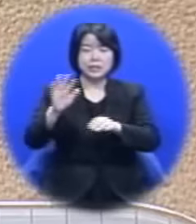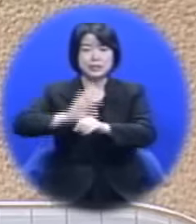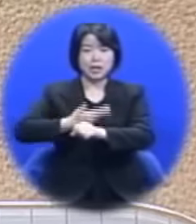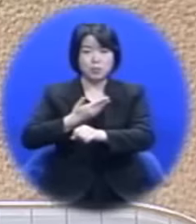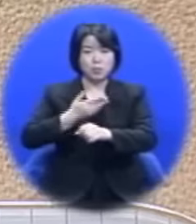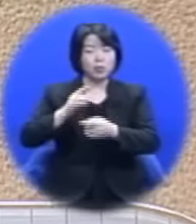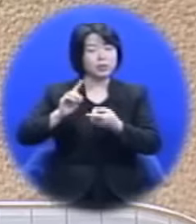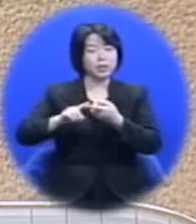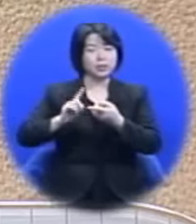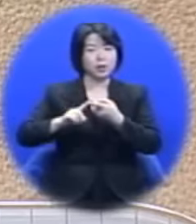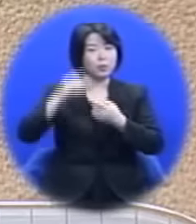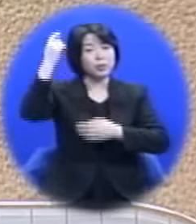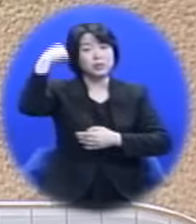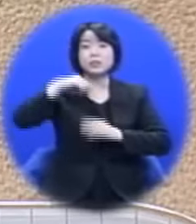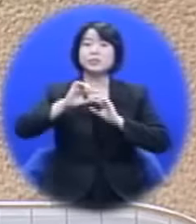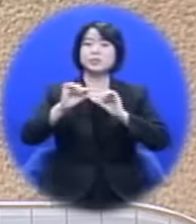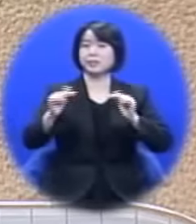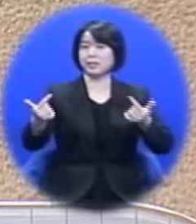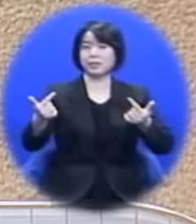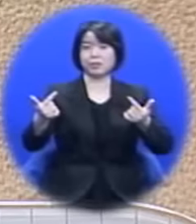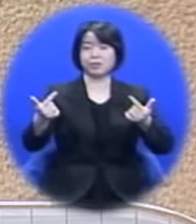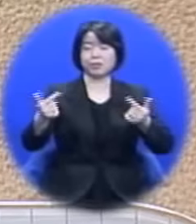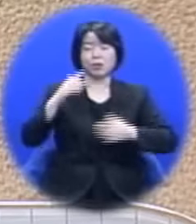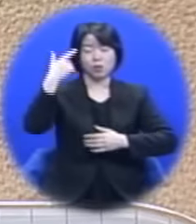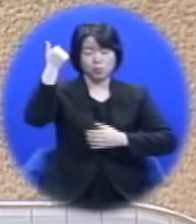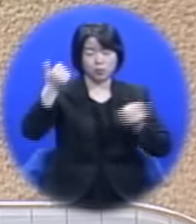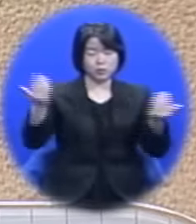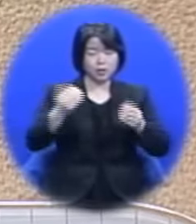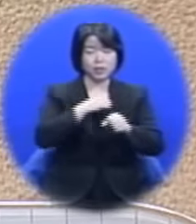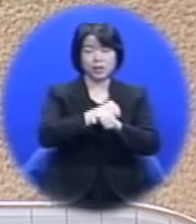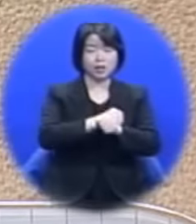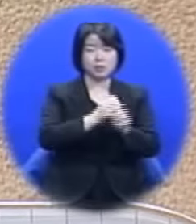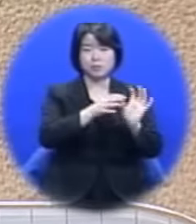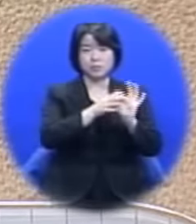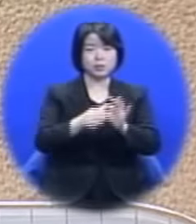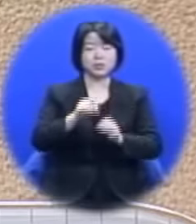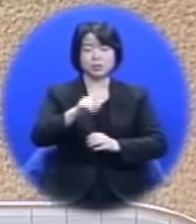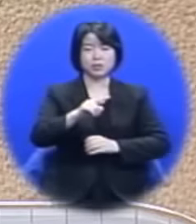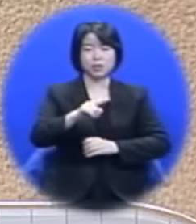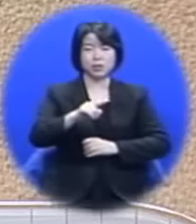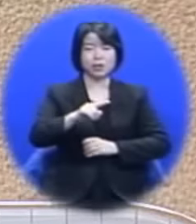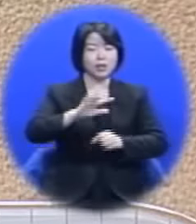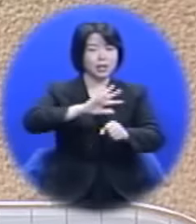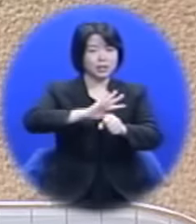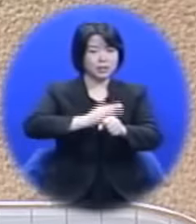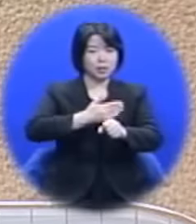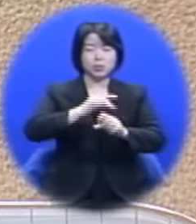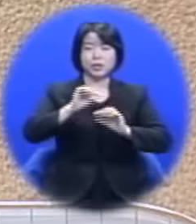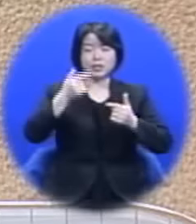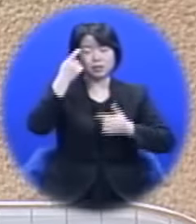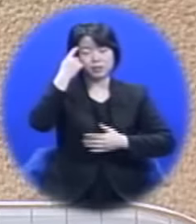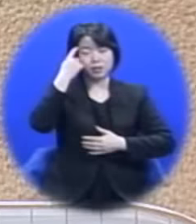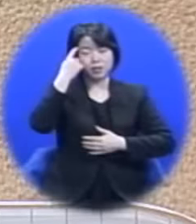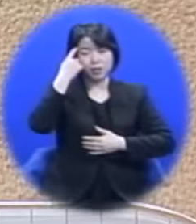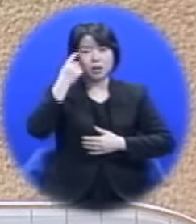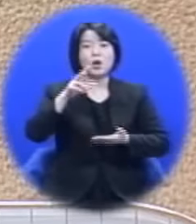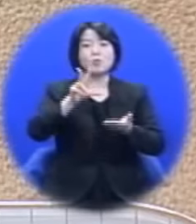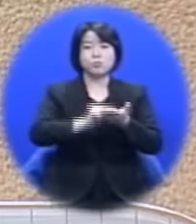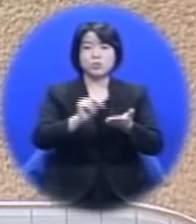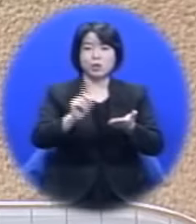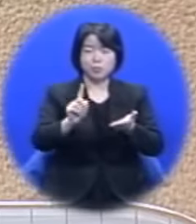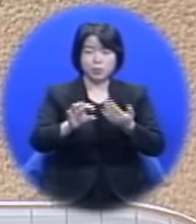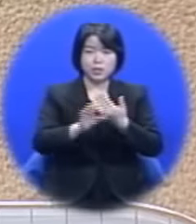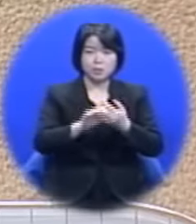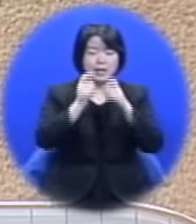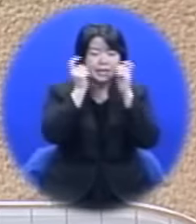그렇게 느껴지지가 않아요 목회하면서 개인적인 영성의 문제가 생겼기 때문에 열매가 안